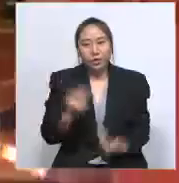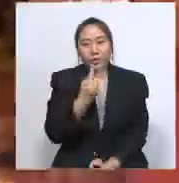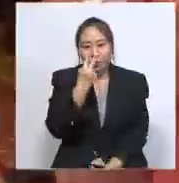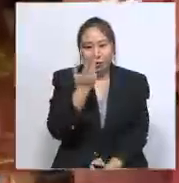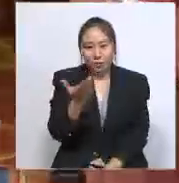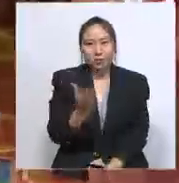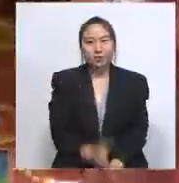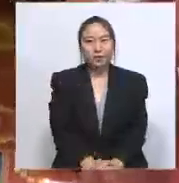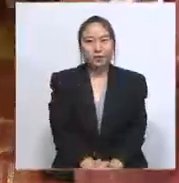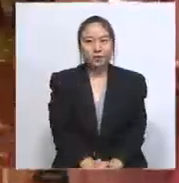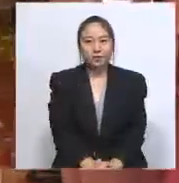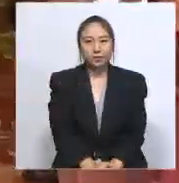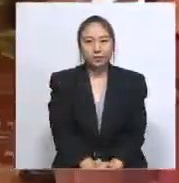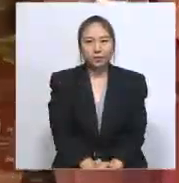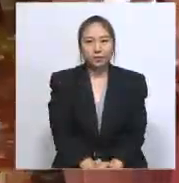ากาศกันค่ะ